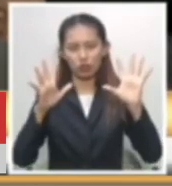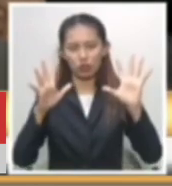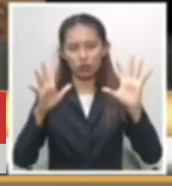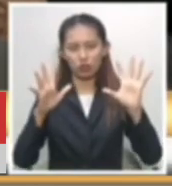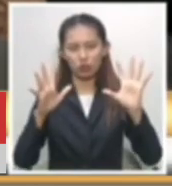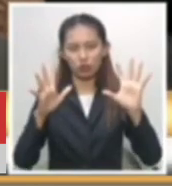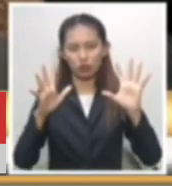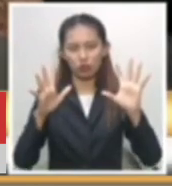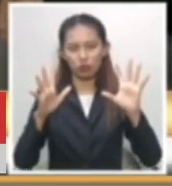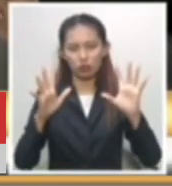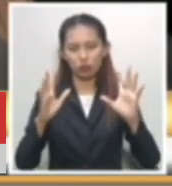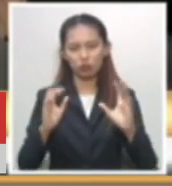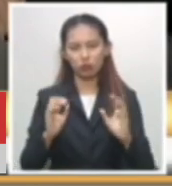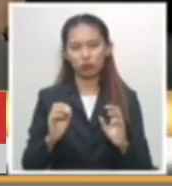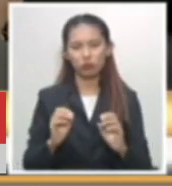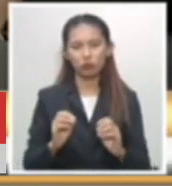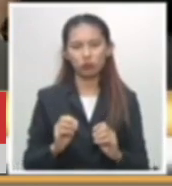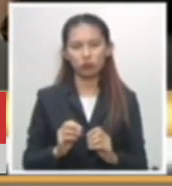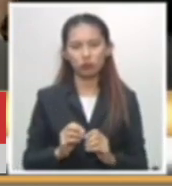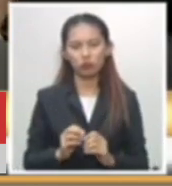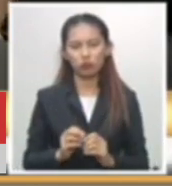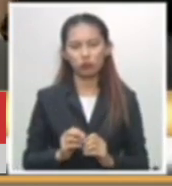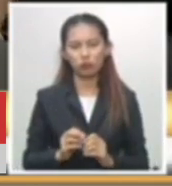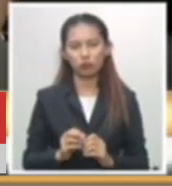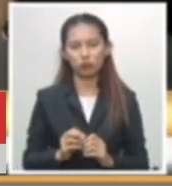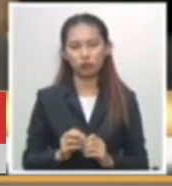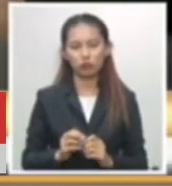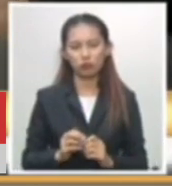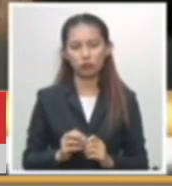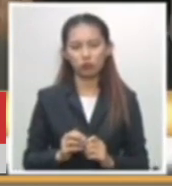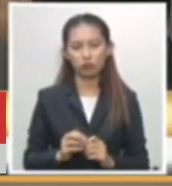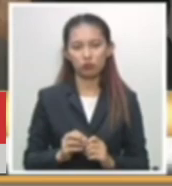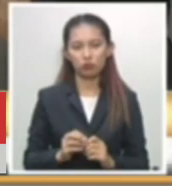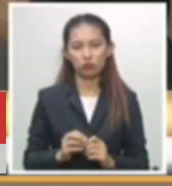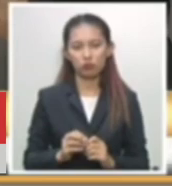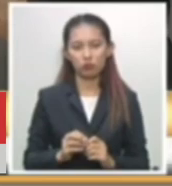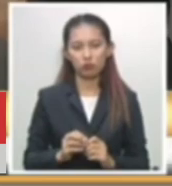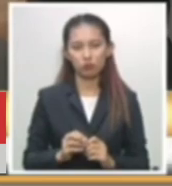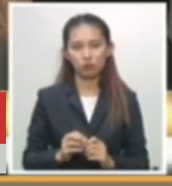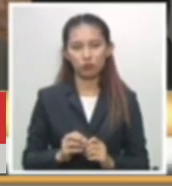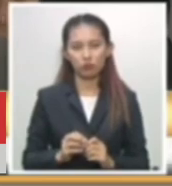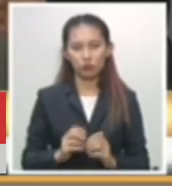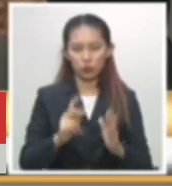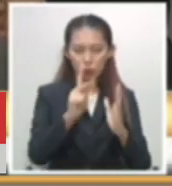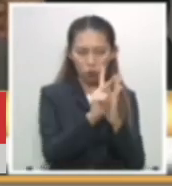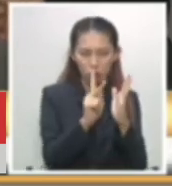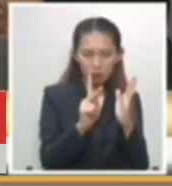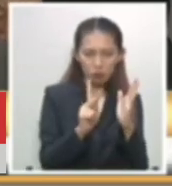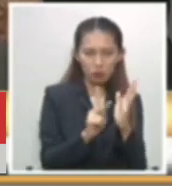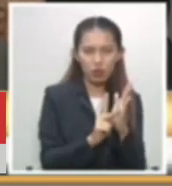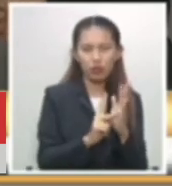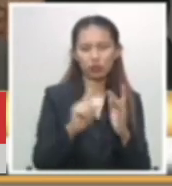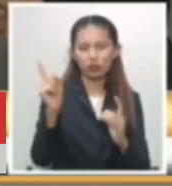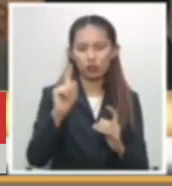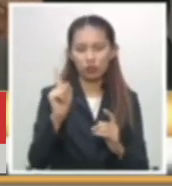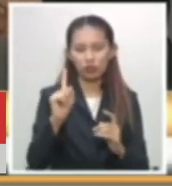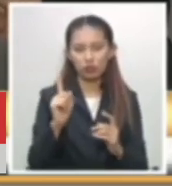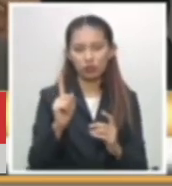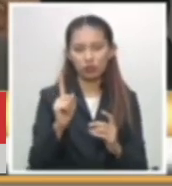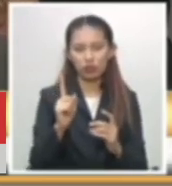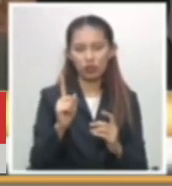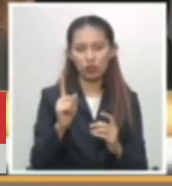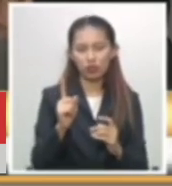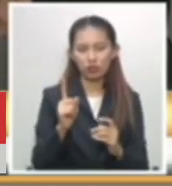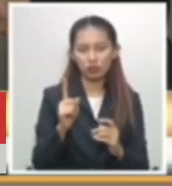1วรรคที่2วรรคที่3วรรคที่4ไม่มีมาตราใดที่อนุญาตให้อำนาจศ